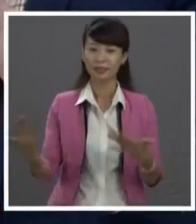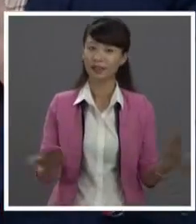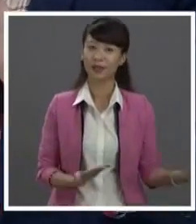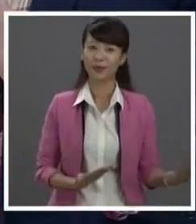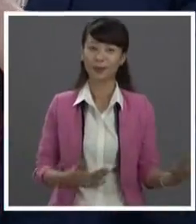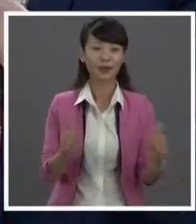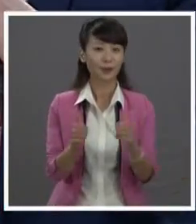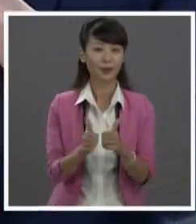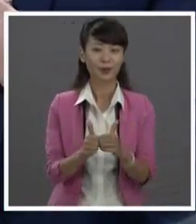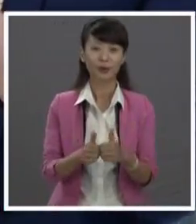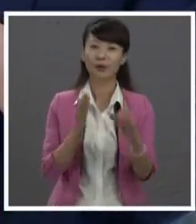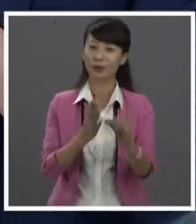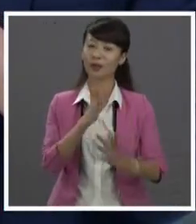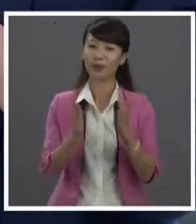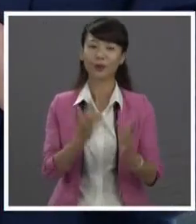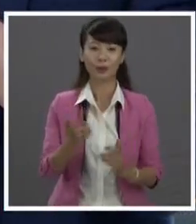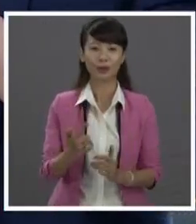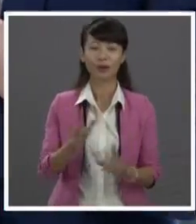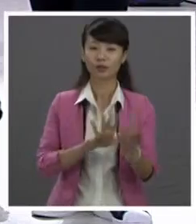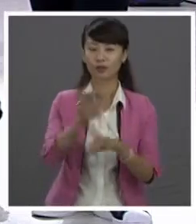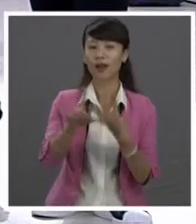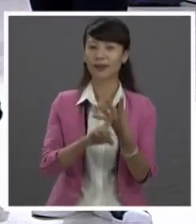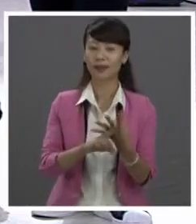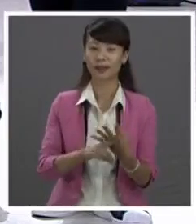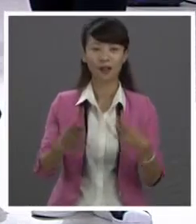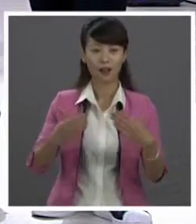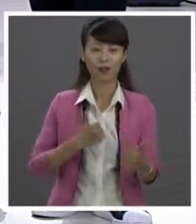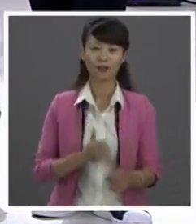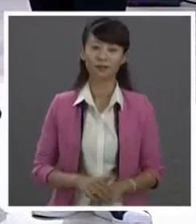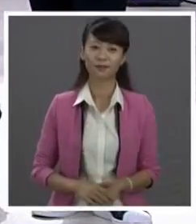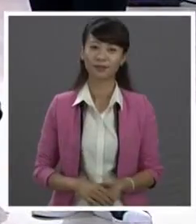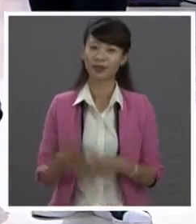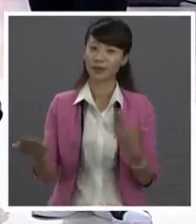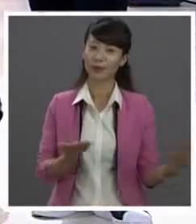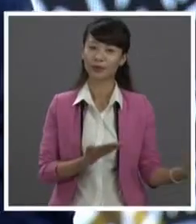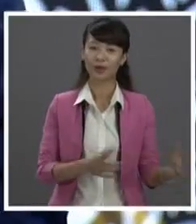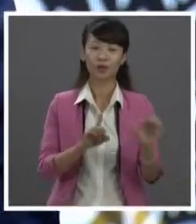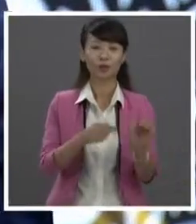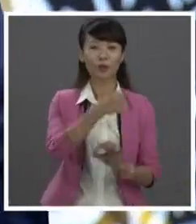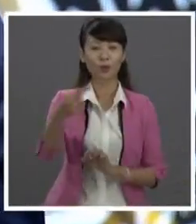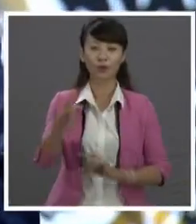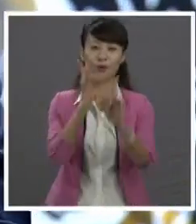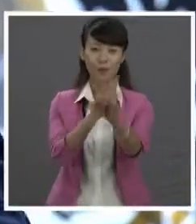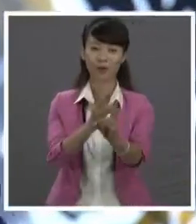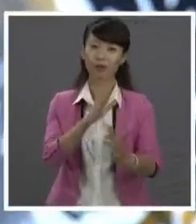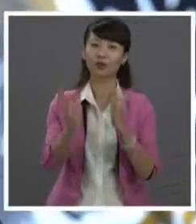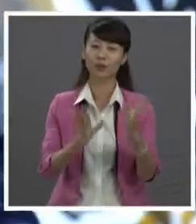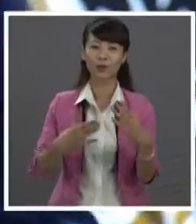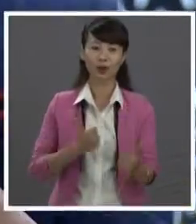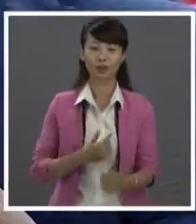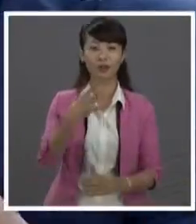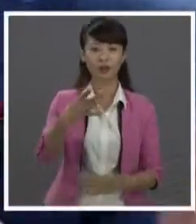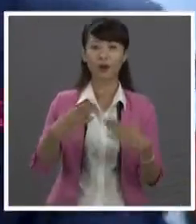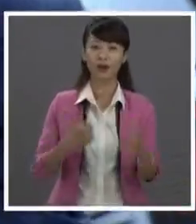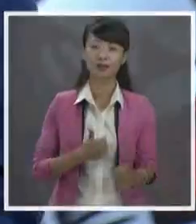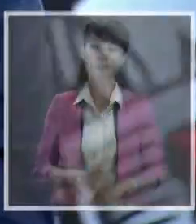是对手语最有发言权的老师， 专业的， 曝光率很高啊。 对，接下来让我们用这些掌声，有请中国最标准的手语老师周老师，周毅老师，